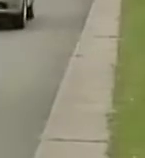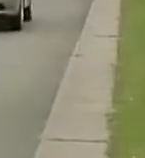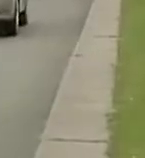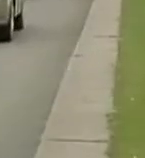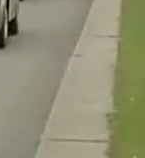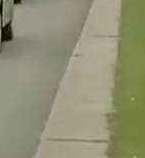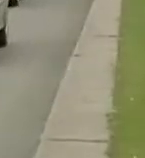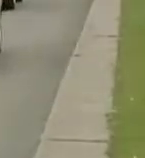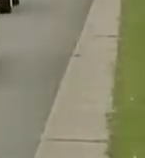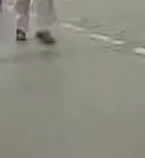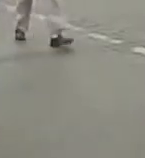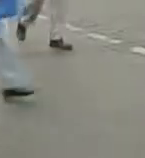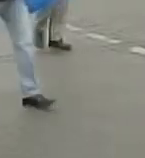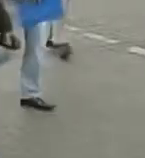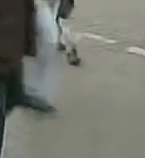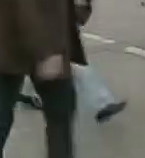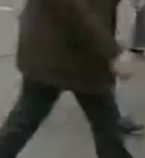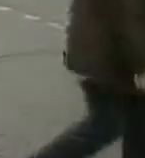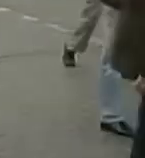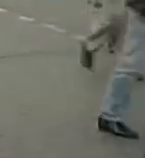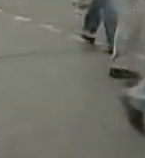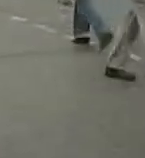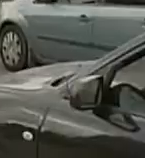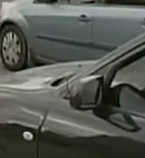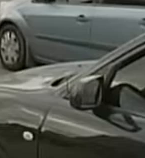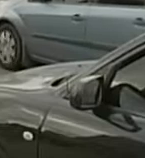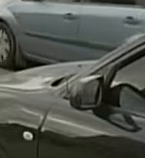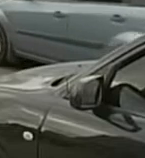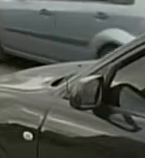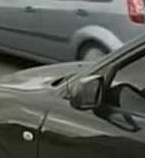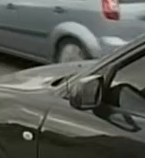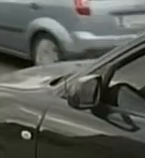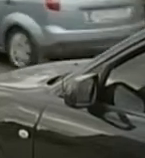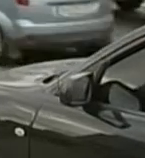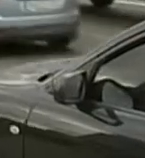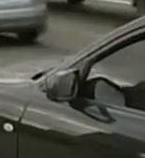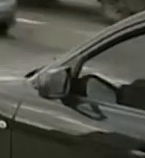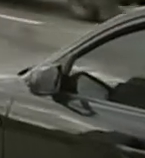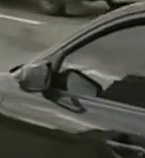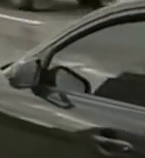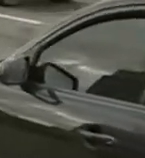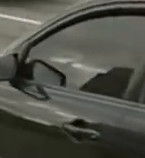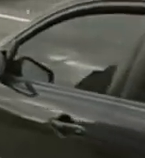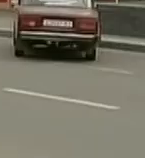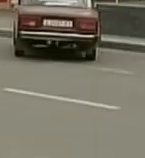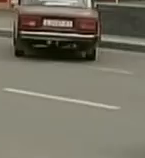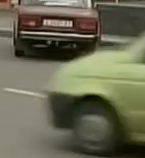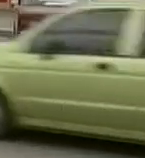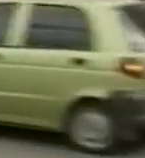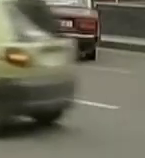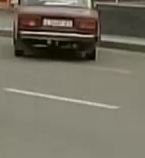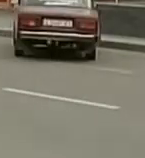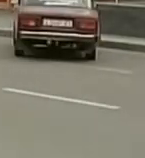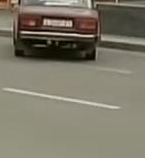Україна – найважливіший транспортний вузол між Європою і Азією. Четверта у світі за вантажоперевезеннями. Доступна і вигідна для транзиту. Має 7